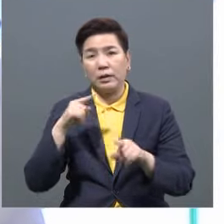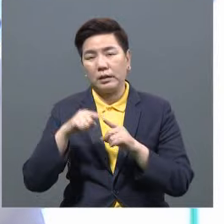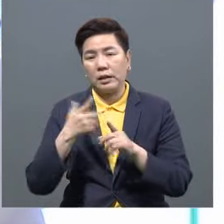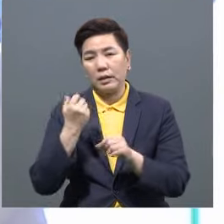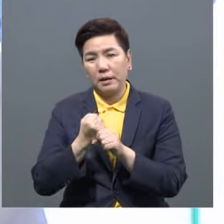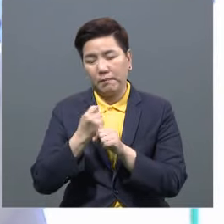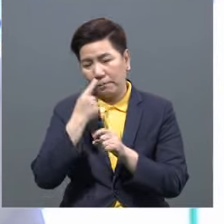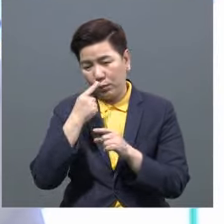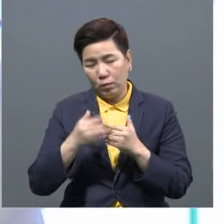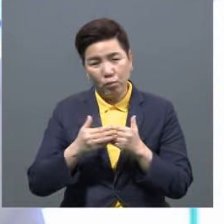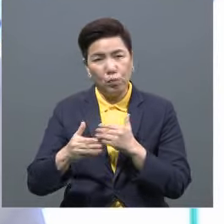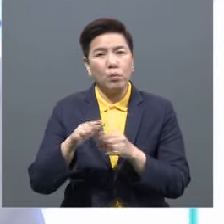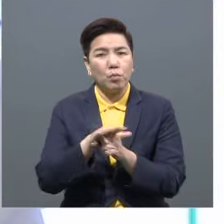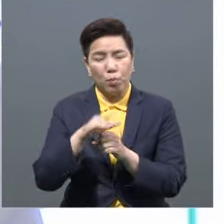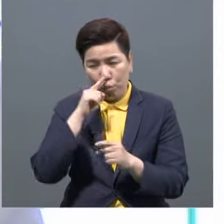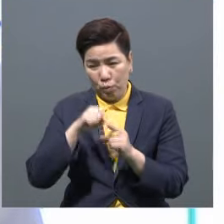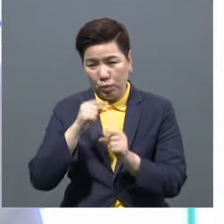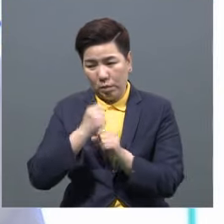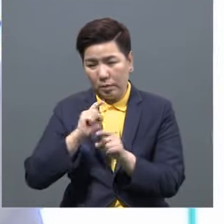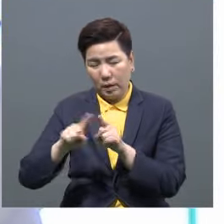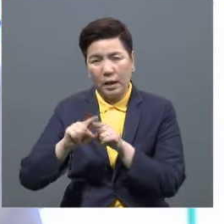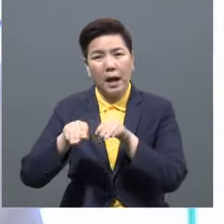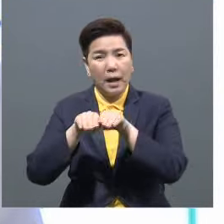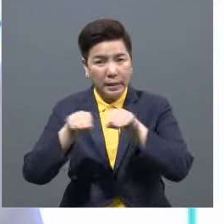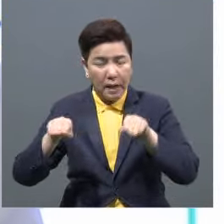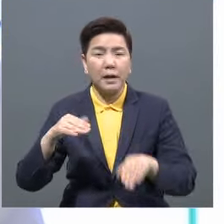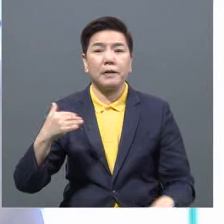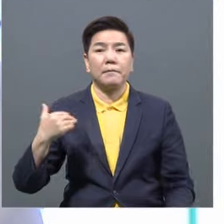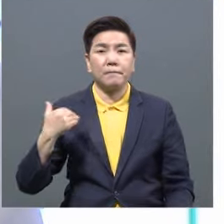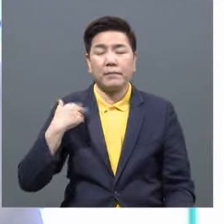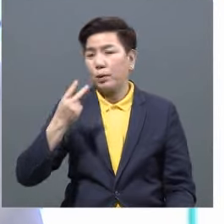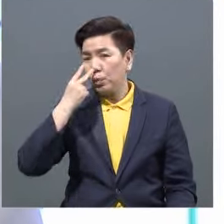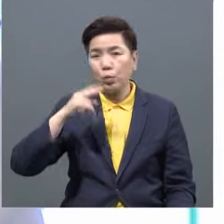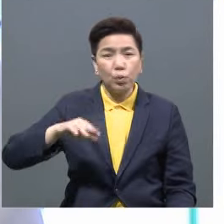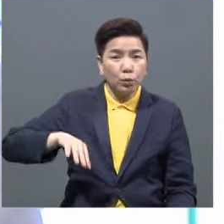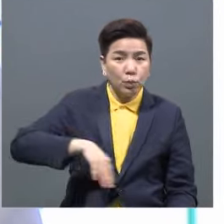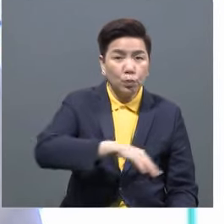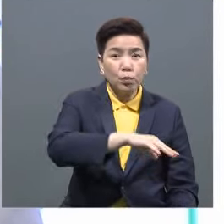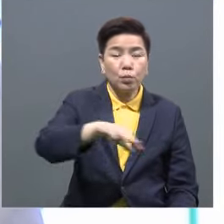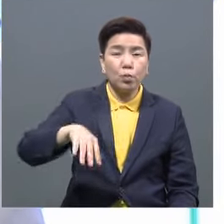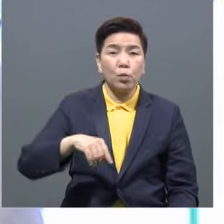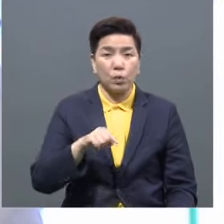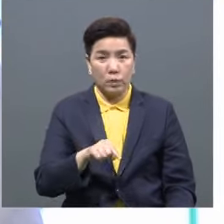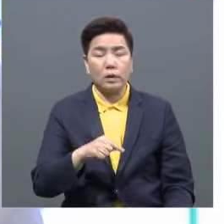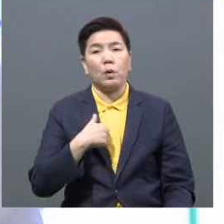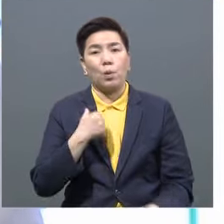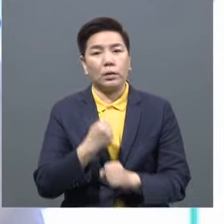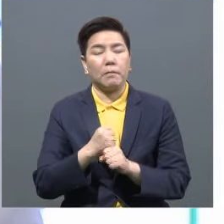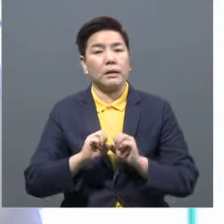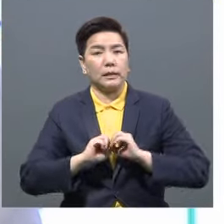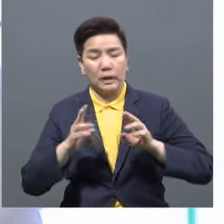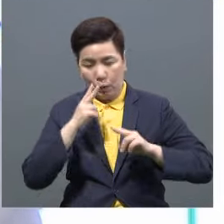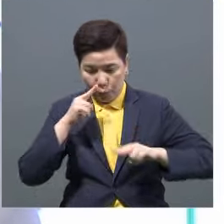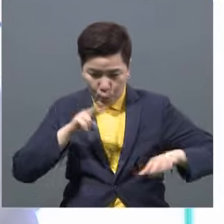เซอร์เวย์กลางนะครับซึ่งได้มาตรฐานด้วยนะครับทั้งหมดนี้ตรงนี้เนี่ยถือว่าเราทำงานอย่างโปร่งใ